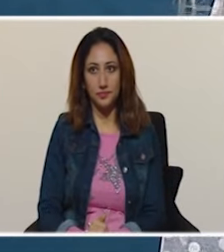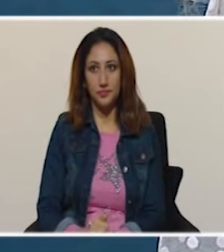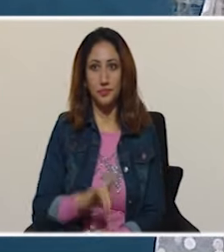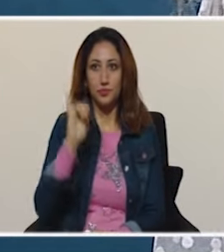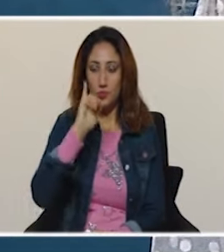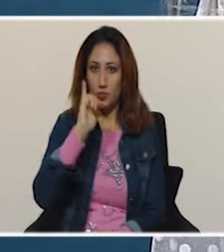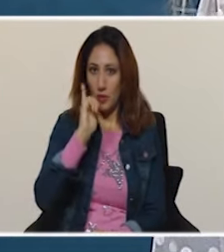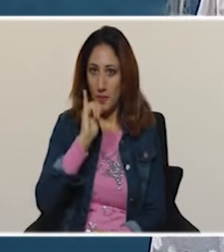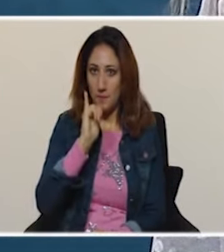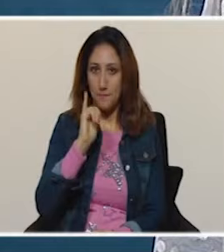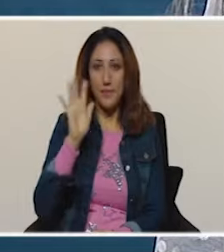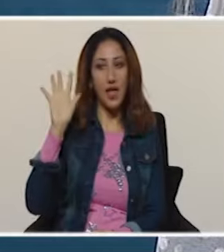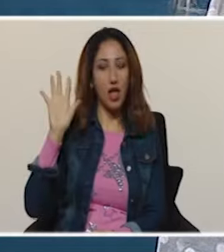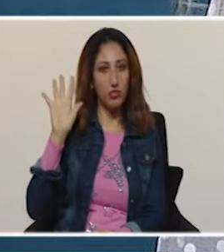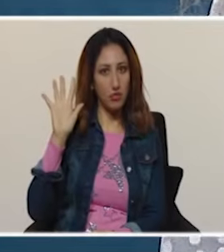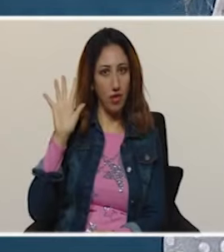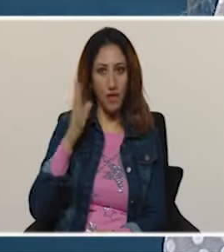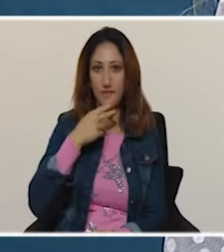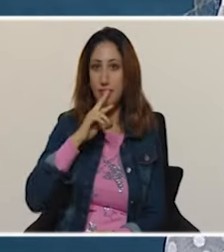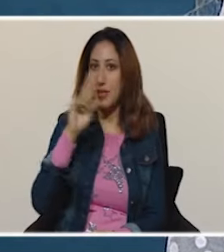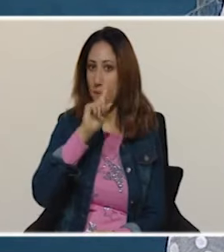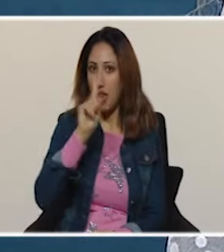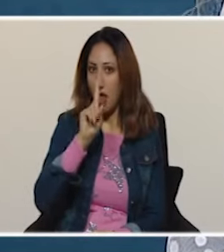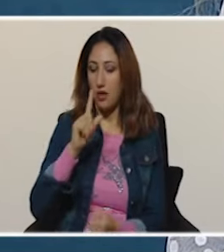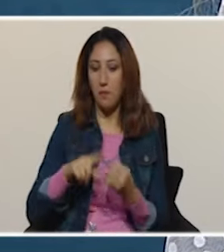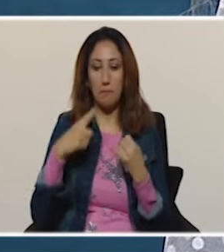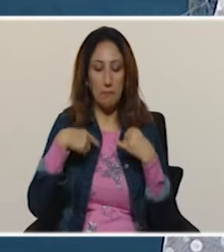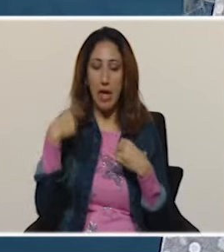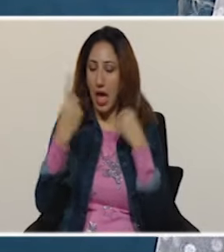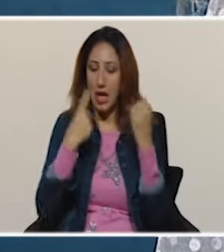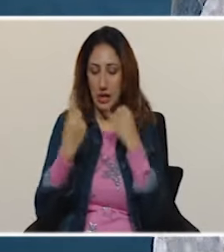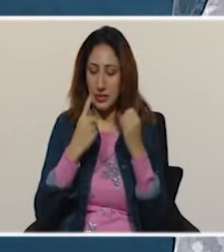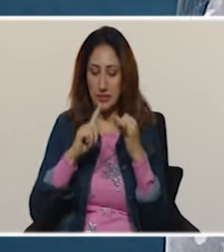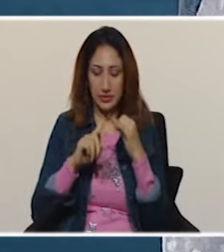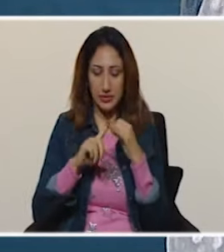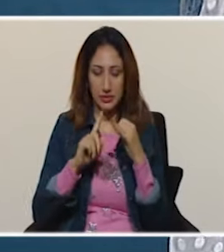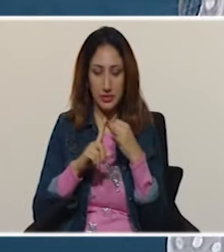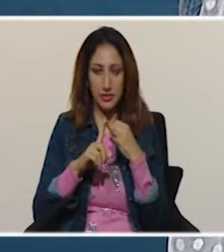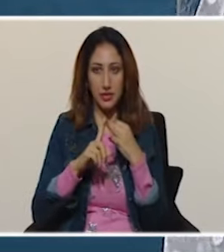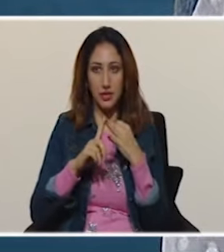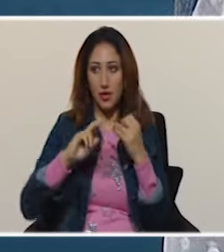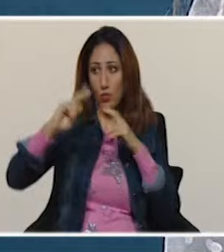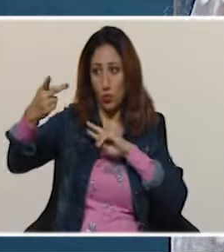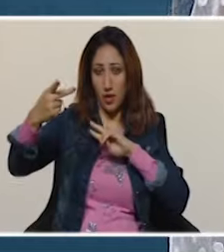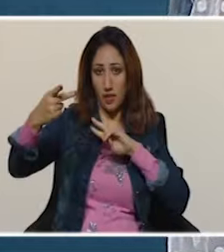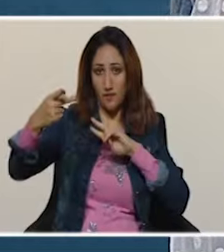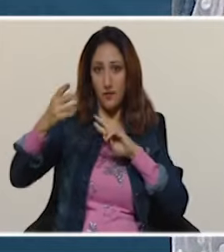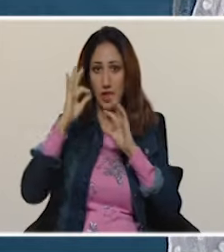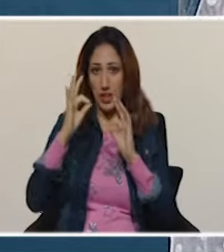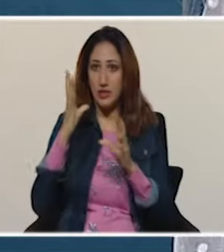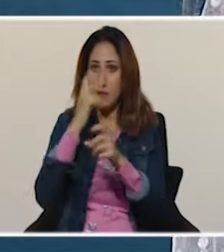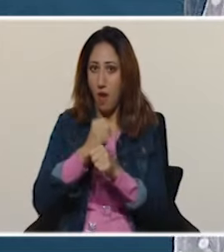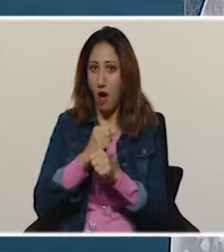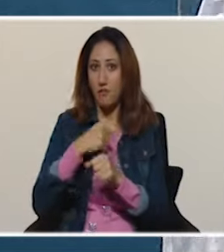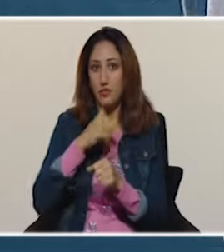بس قولي واعترفي وما تكذبي، كوني طبيعتك. بنختلف بالاراء كثير ولكن بحافظ على انه انا اقول